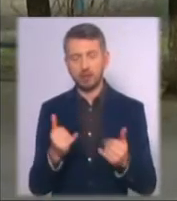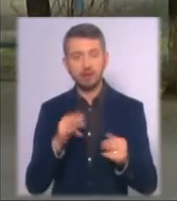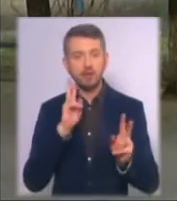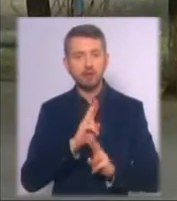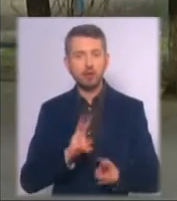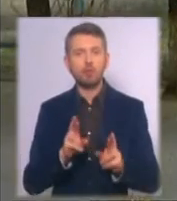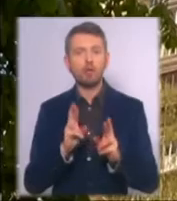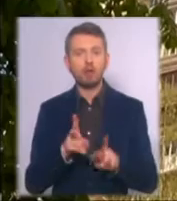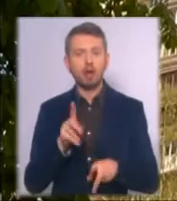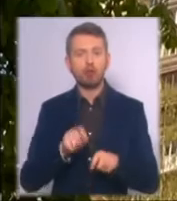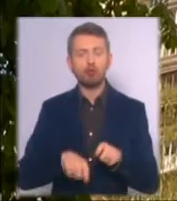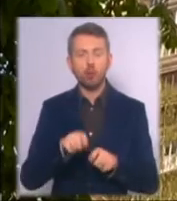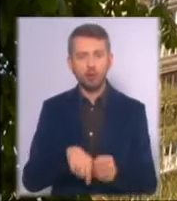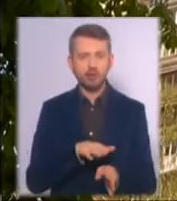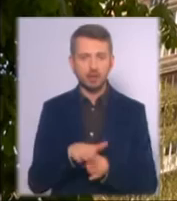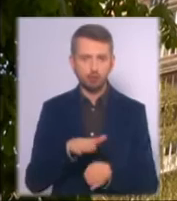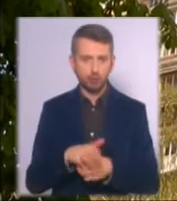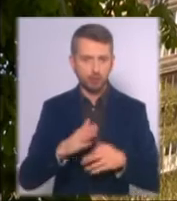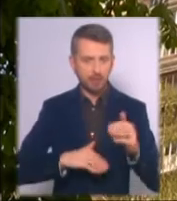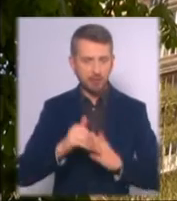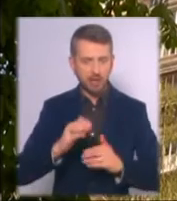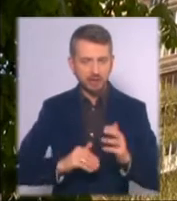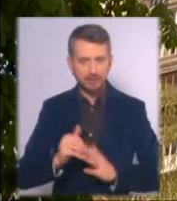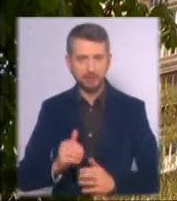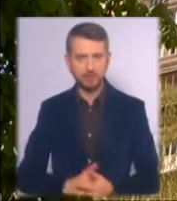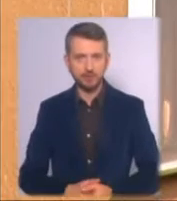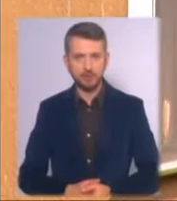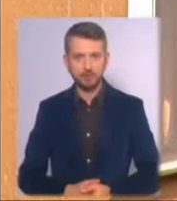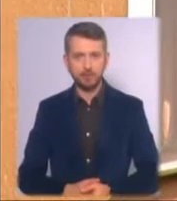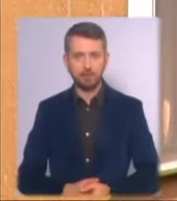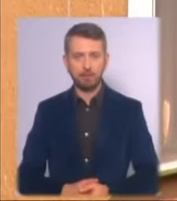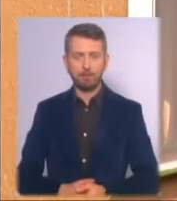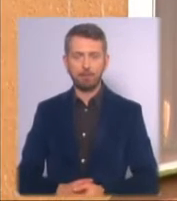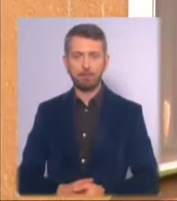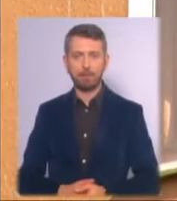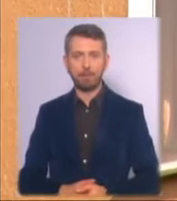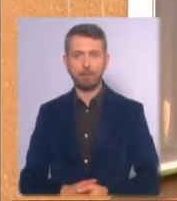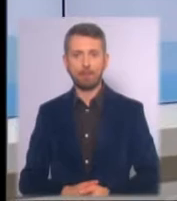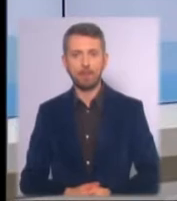як такий контроль втілюватимуть на практиці. Вероніка Сектим, Олексій Бережний, телеканал «Київ».